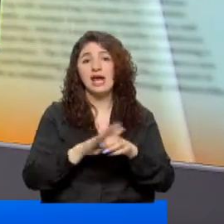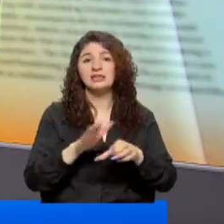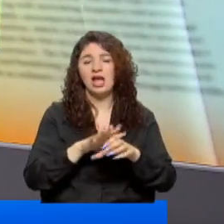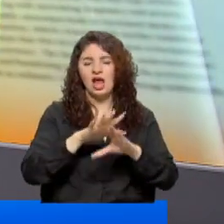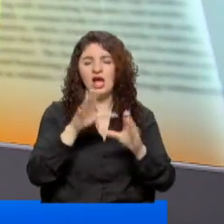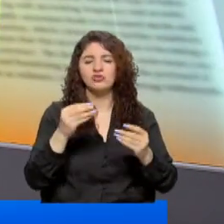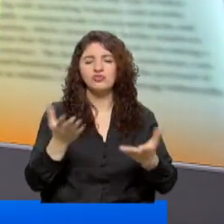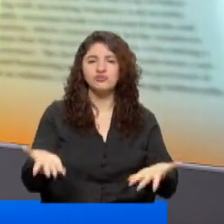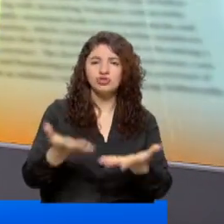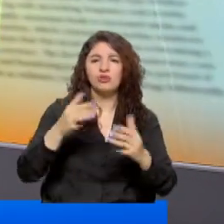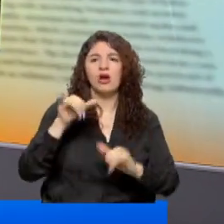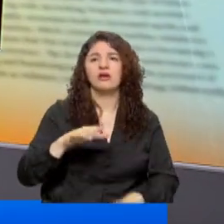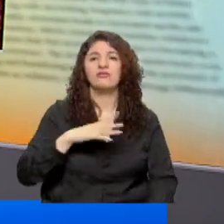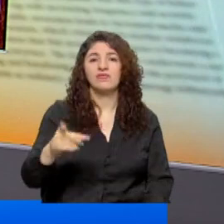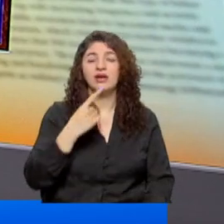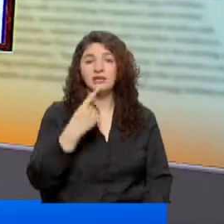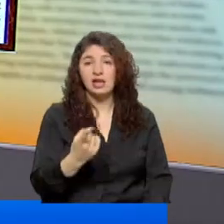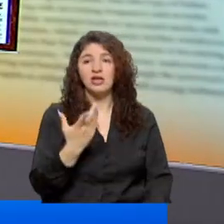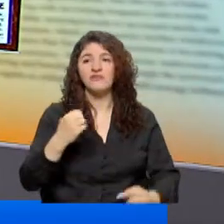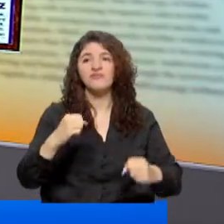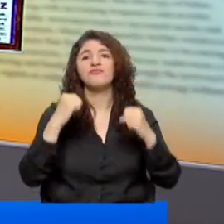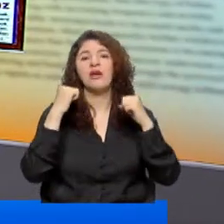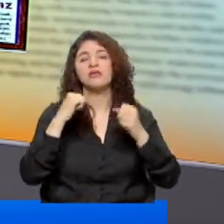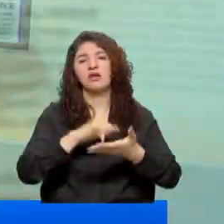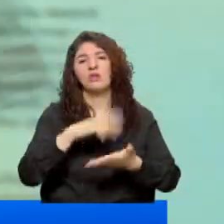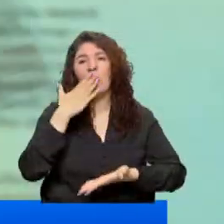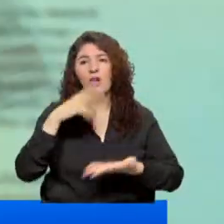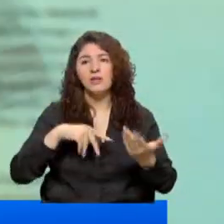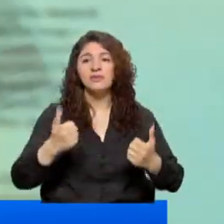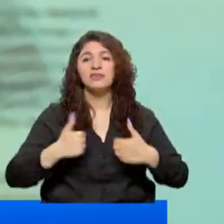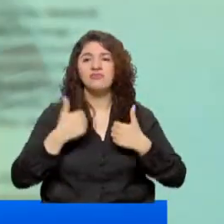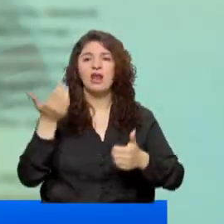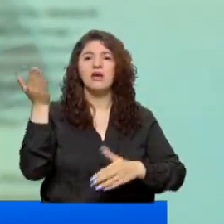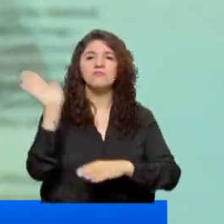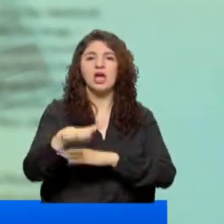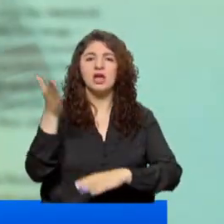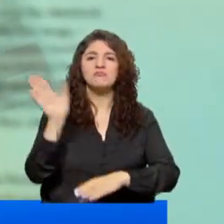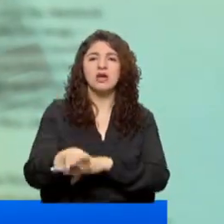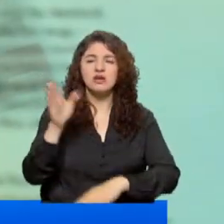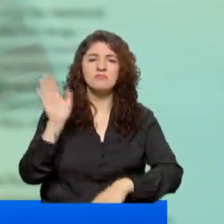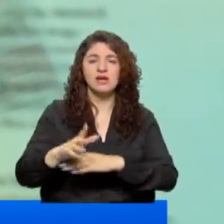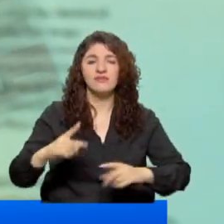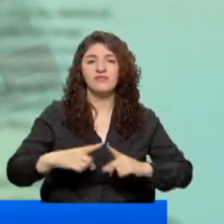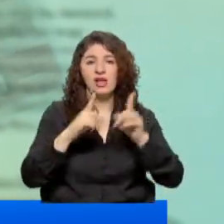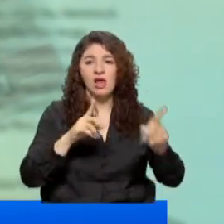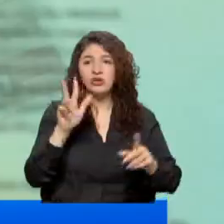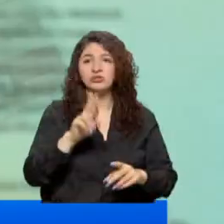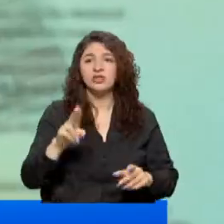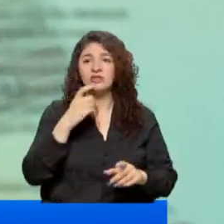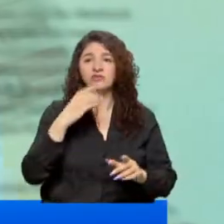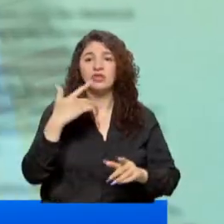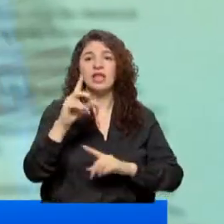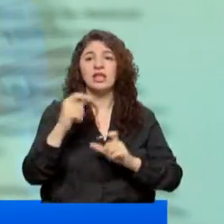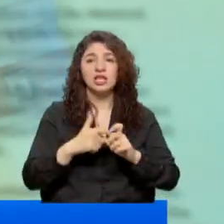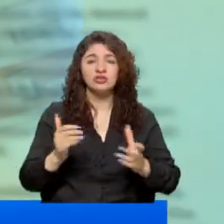her türlü övgüyü hak ediyor diyelim fanatikler okuyalım devleri yeni yeni finale 37 yıl sonra gelen